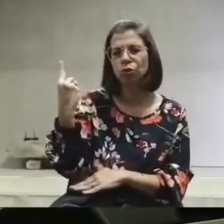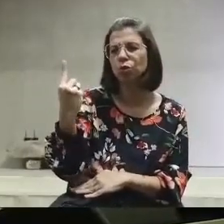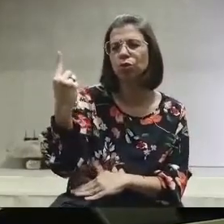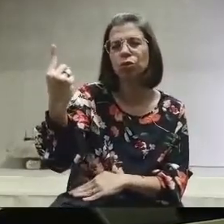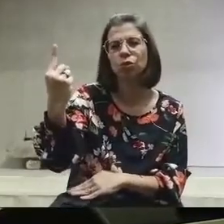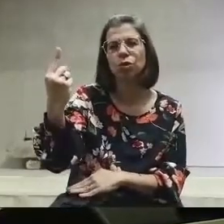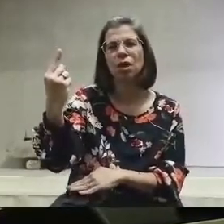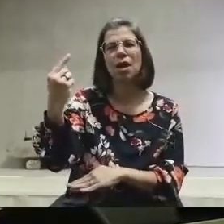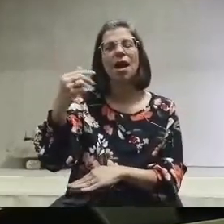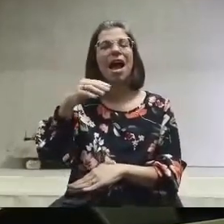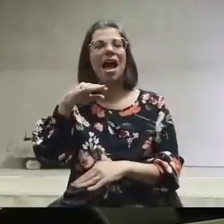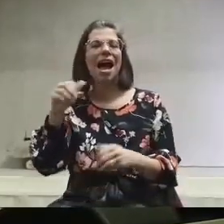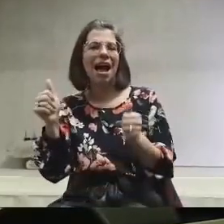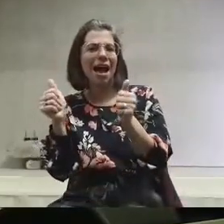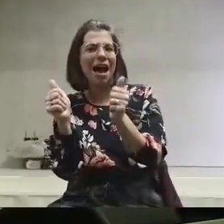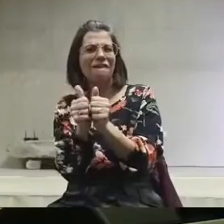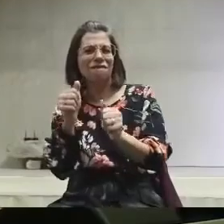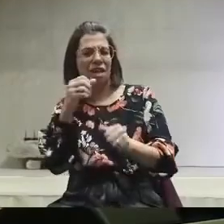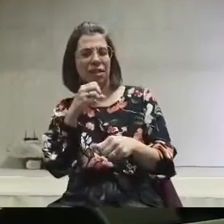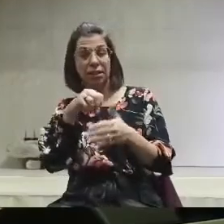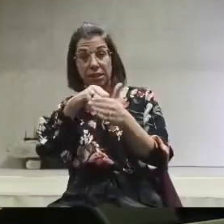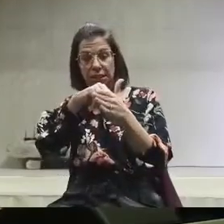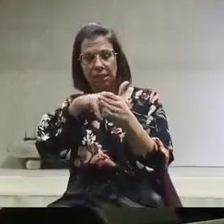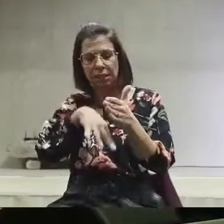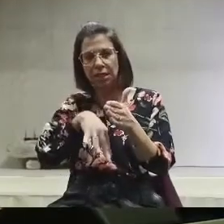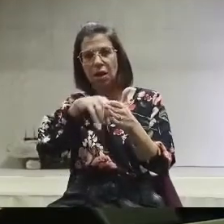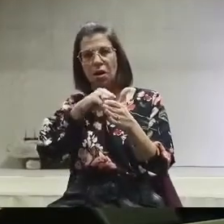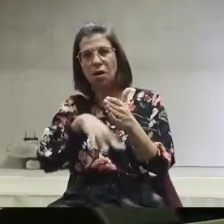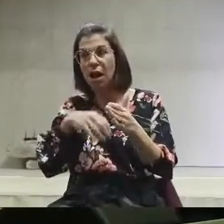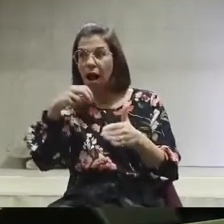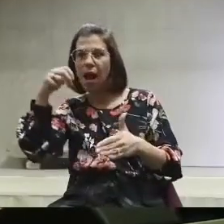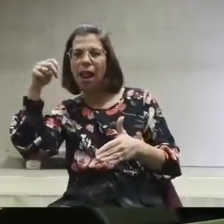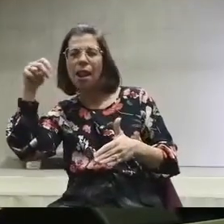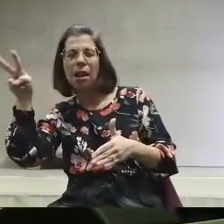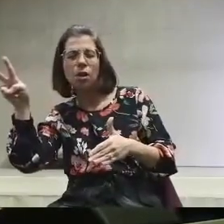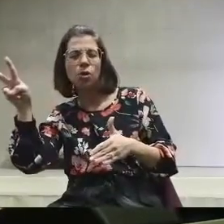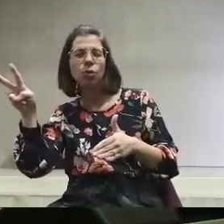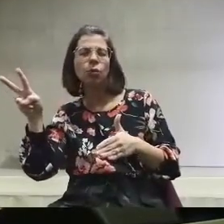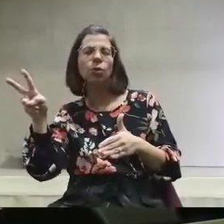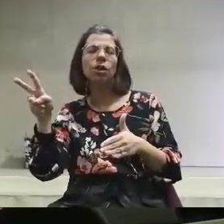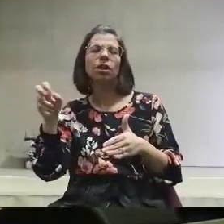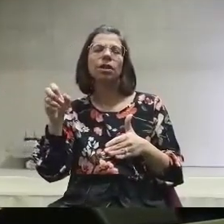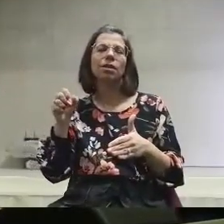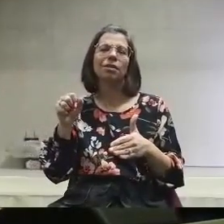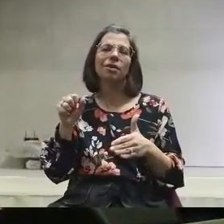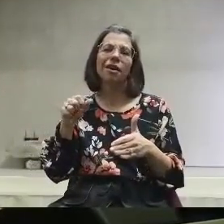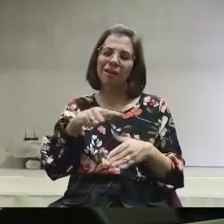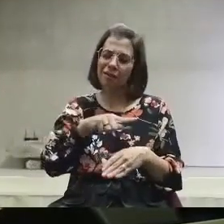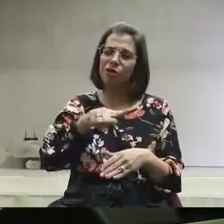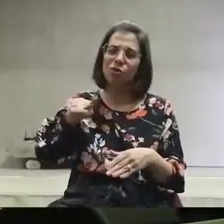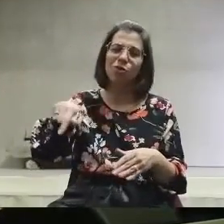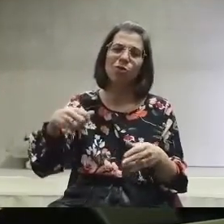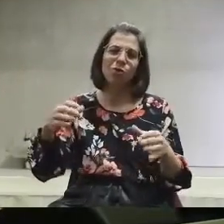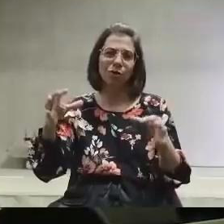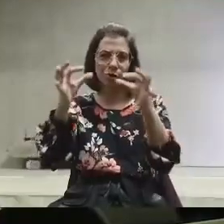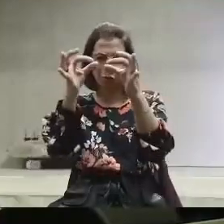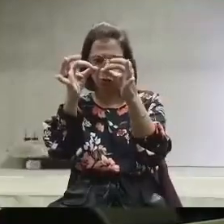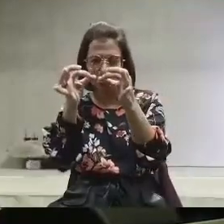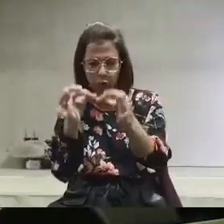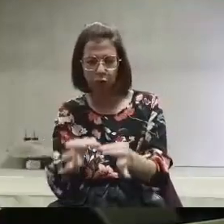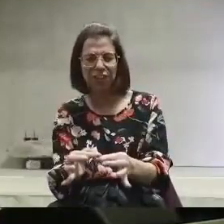réconciliés. Par son sang, nous avons été justifiés. Par la mort de Jésus à la croix du Calvaire, nous avons